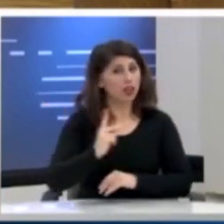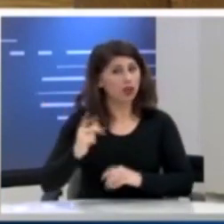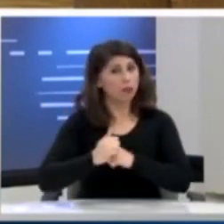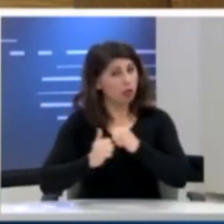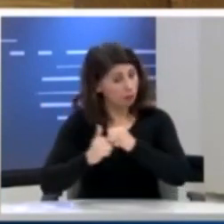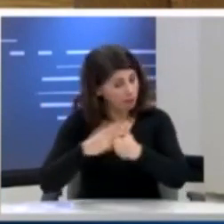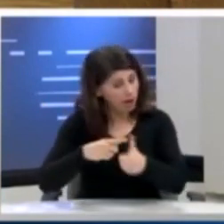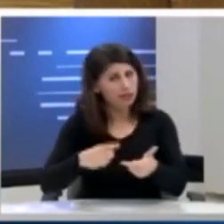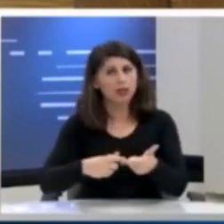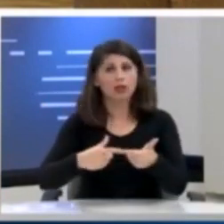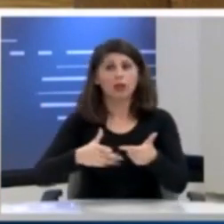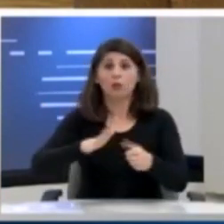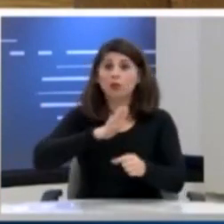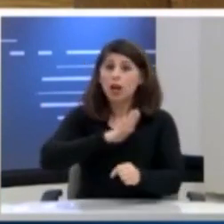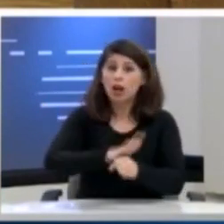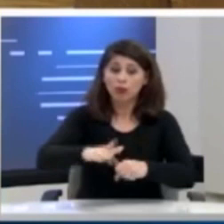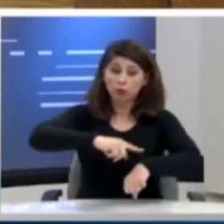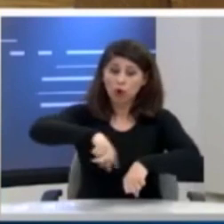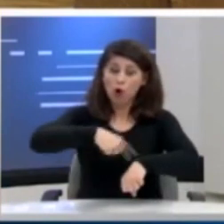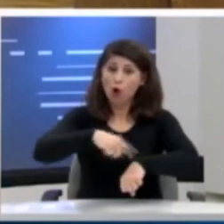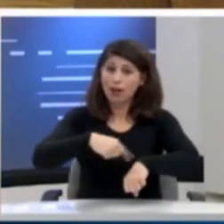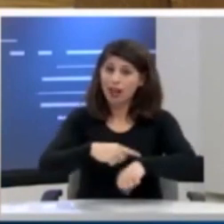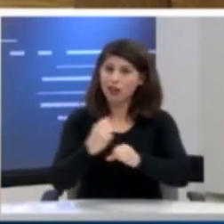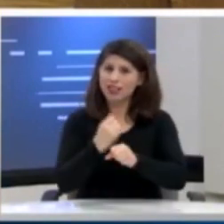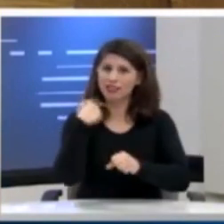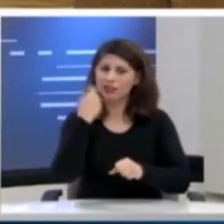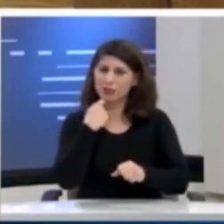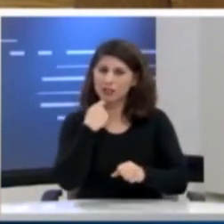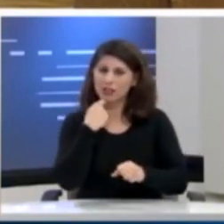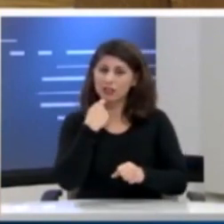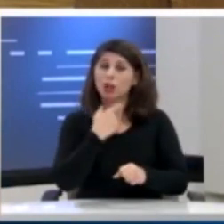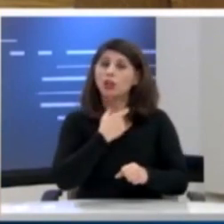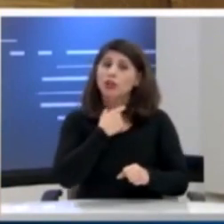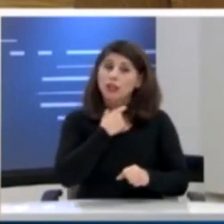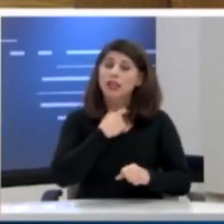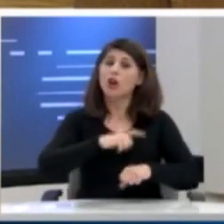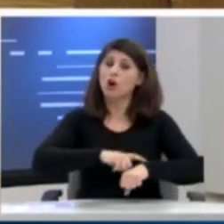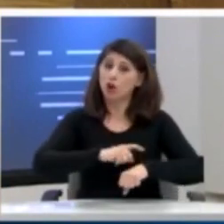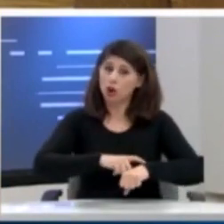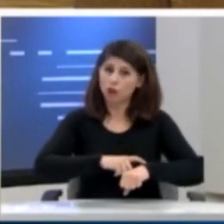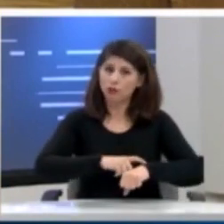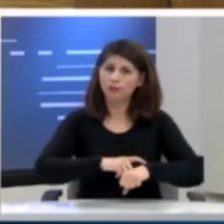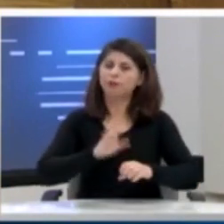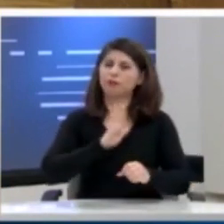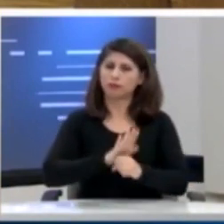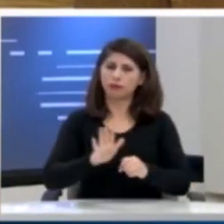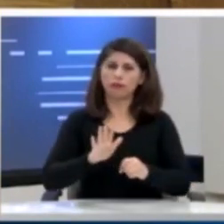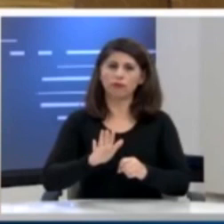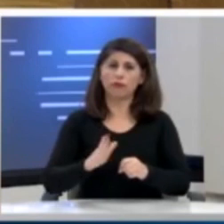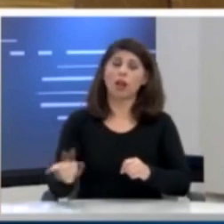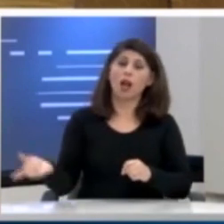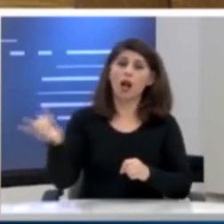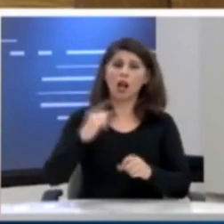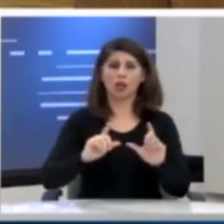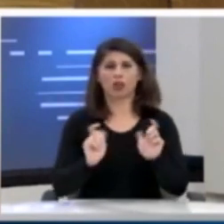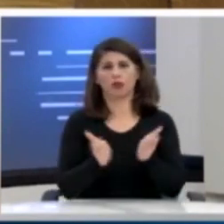κοινωνικές υποδομές που να καλύπτουν το ωράριο εργασίας της μητέρας, τον αναγκαίο χρόνο για την κάλυψη